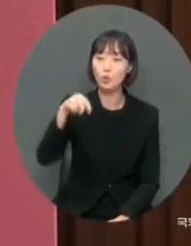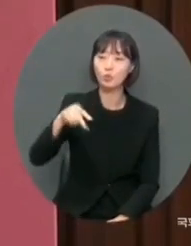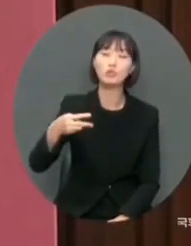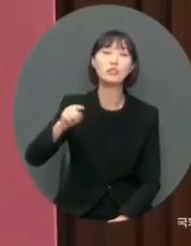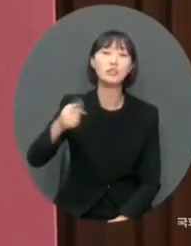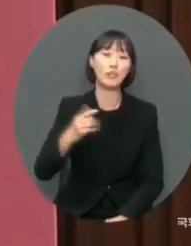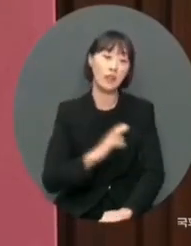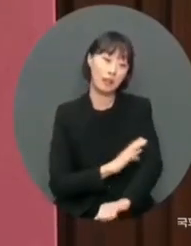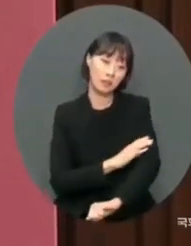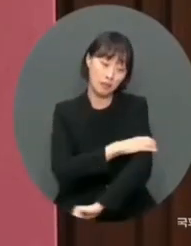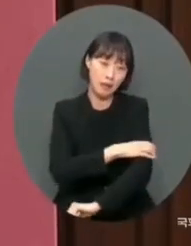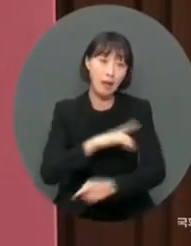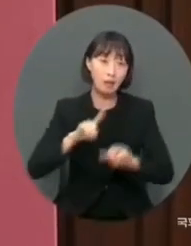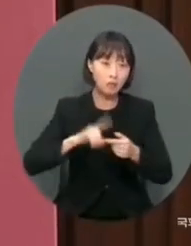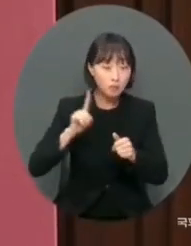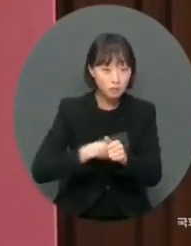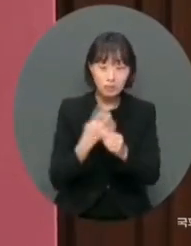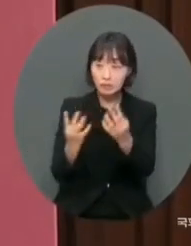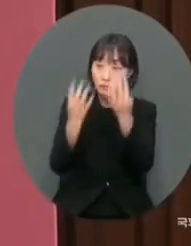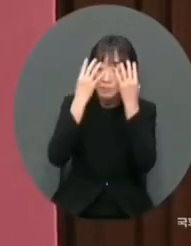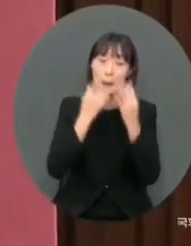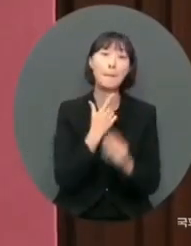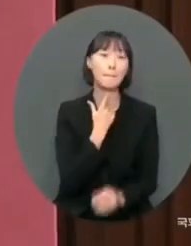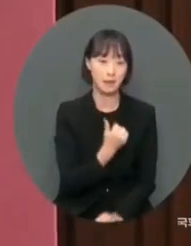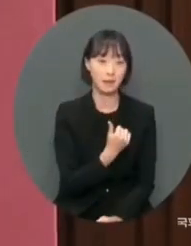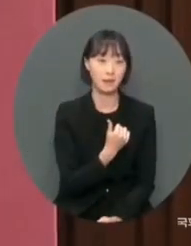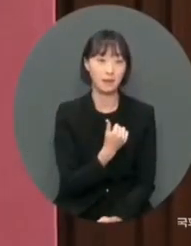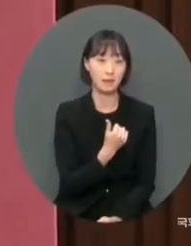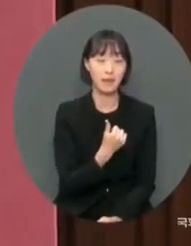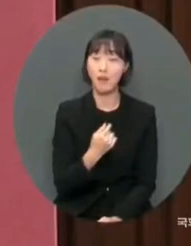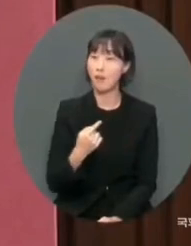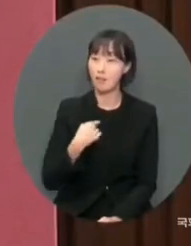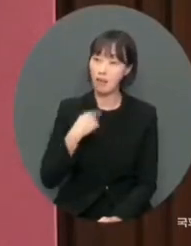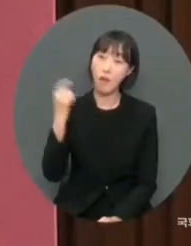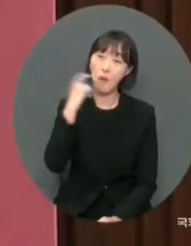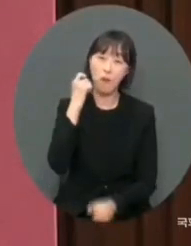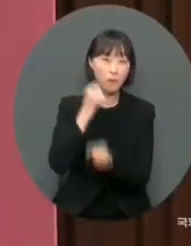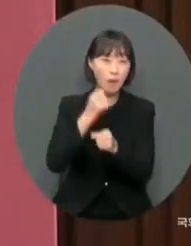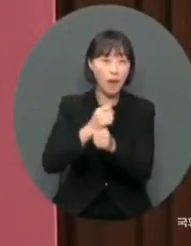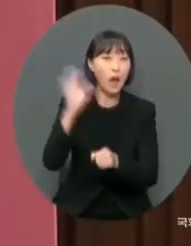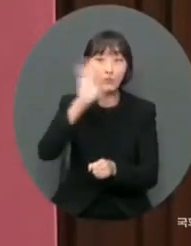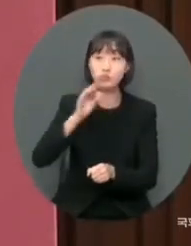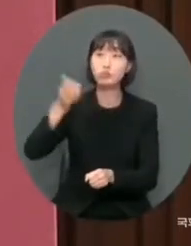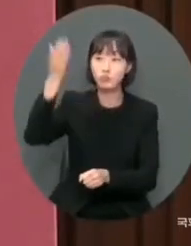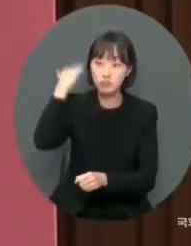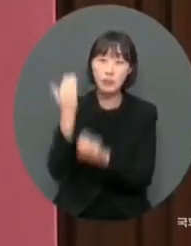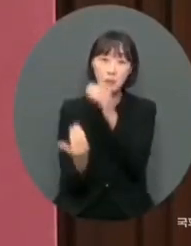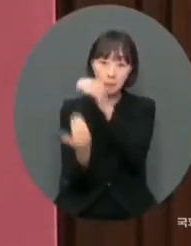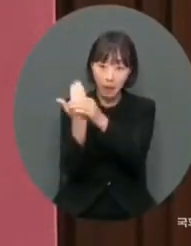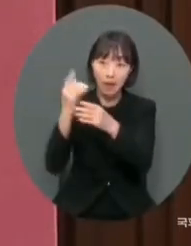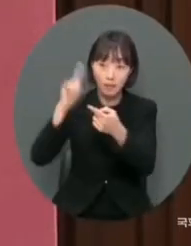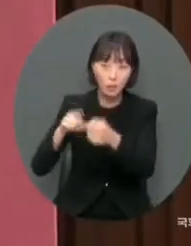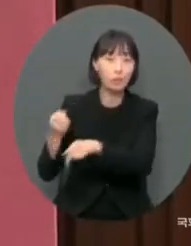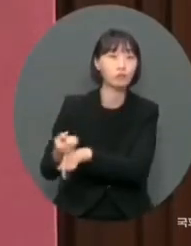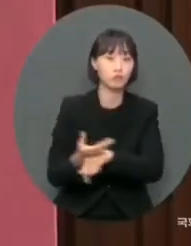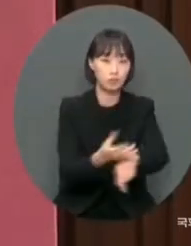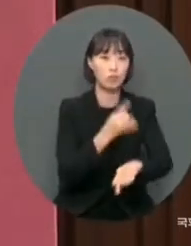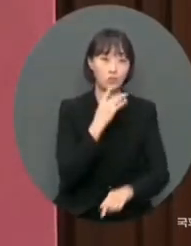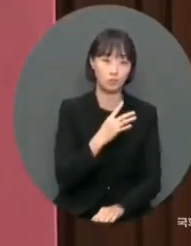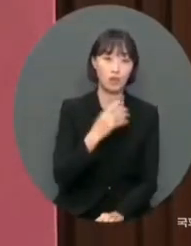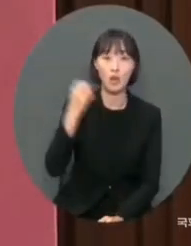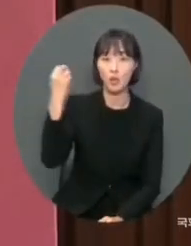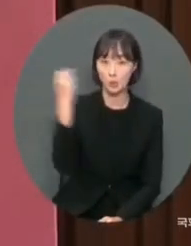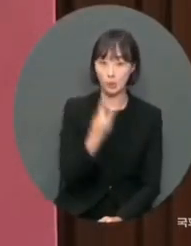징역형을 선고받았던 것도 알고 계실 테고요. 없는 사실 얘기하지 않았습니다. 뿐만 아니라 그 밑에 보면 자생적